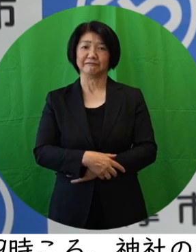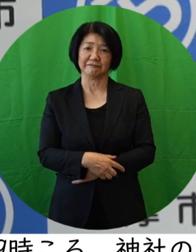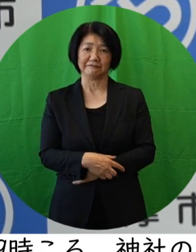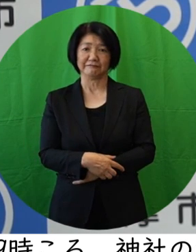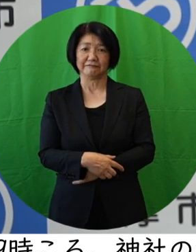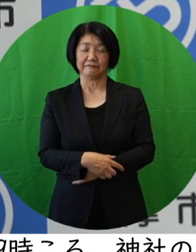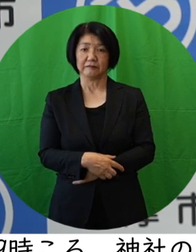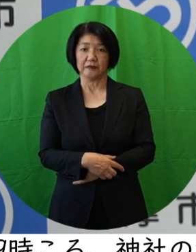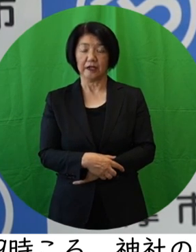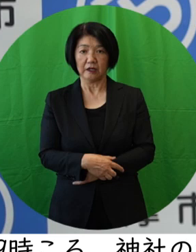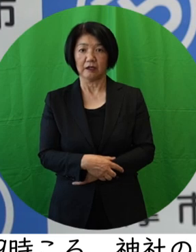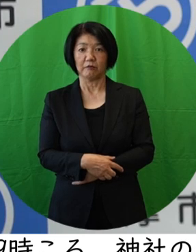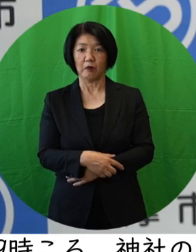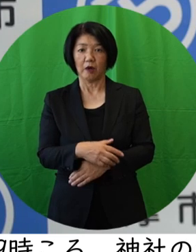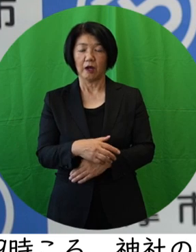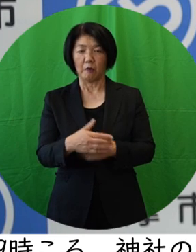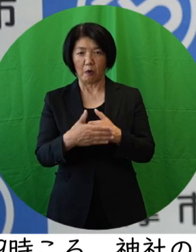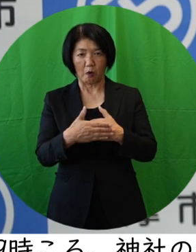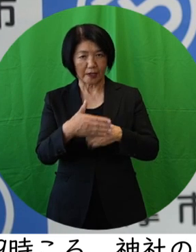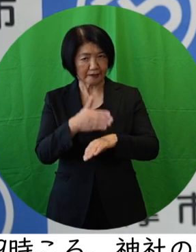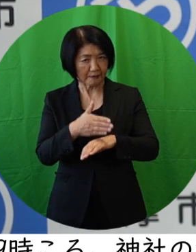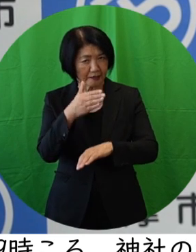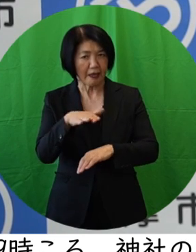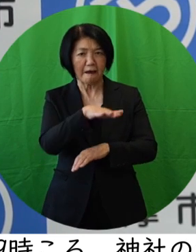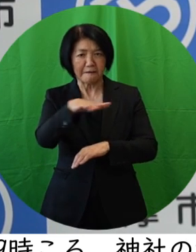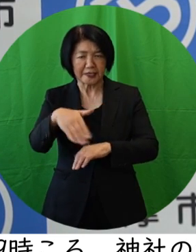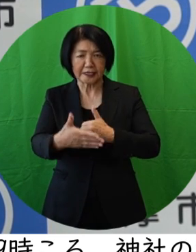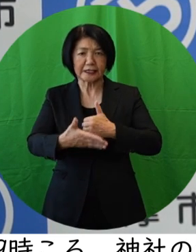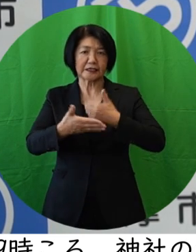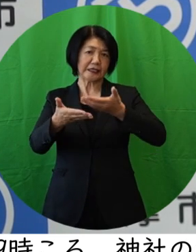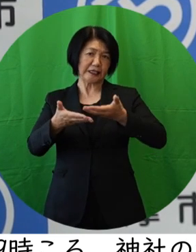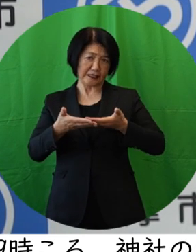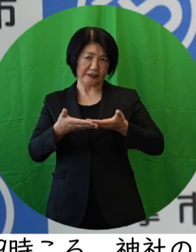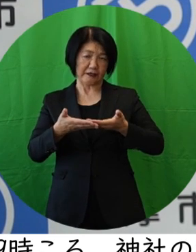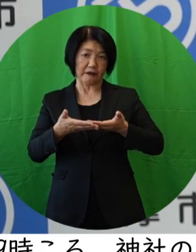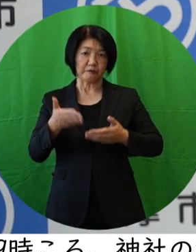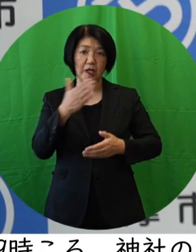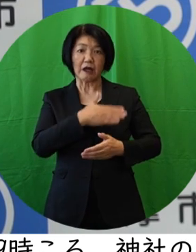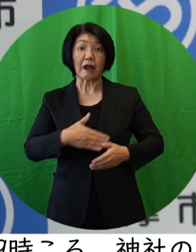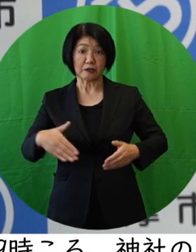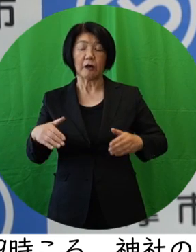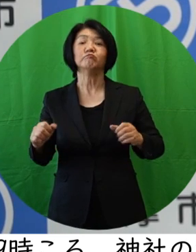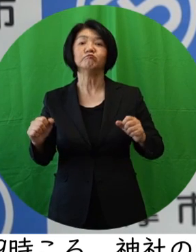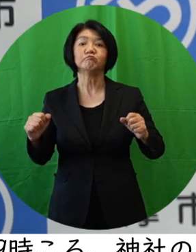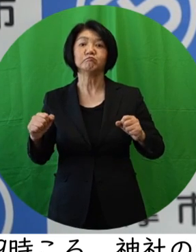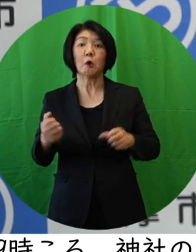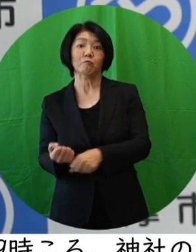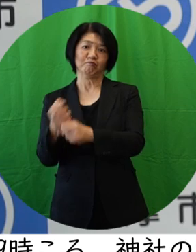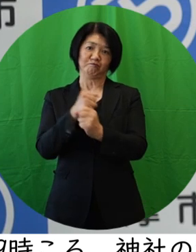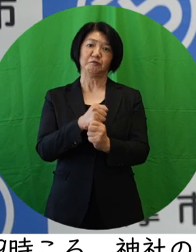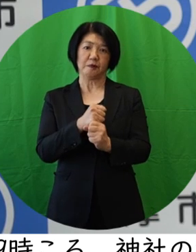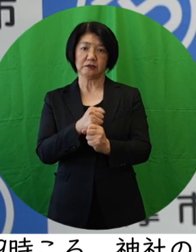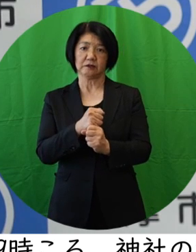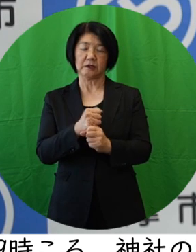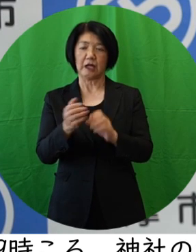た幸い言わせた市民の方々のおかげで大事にいつ